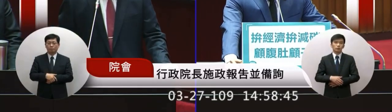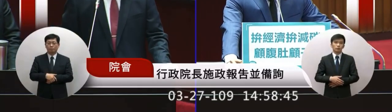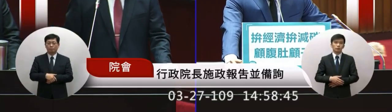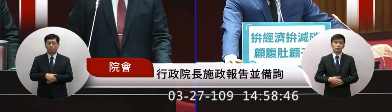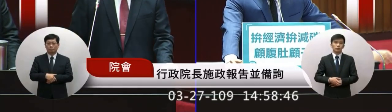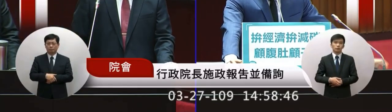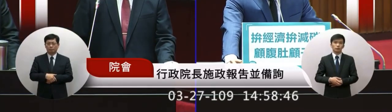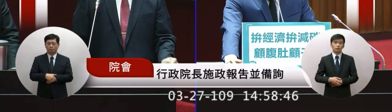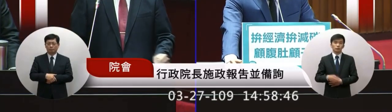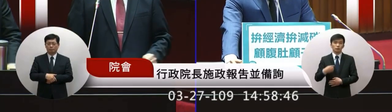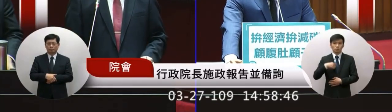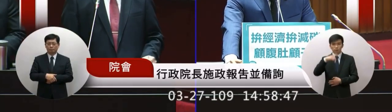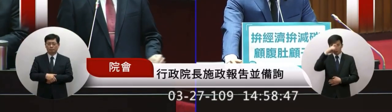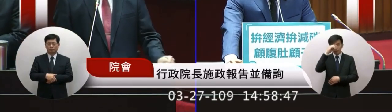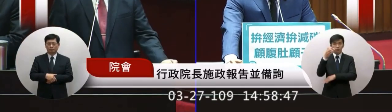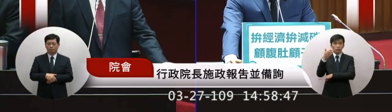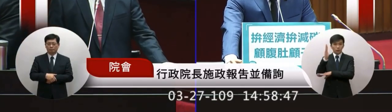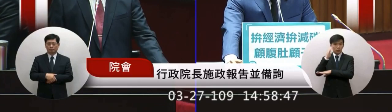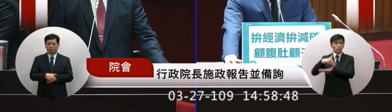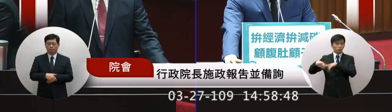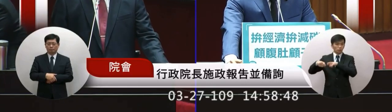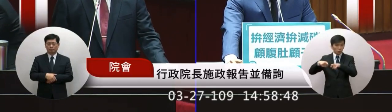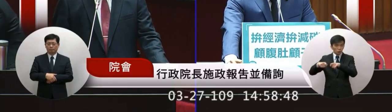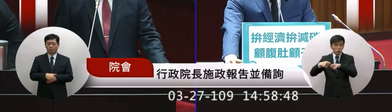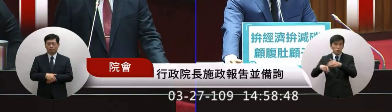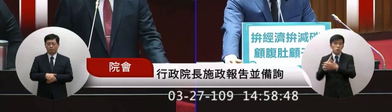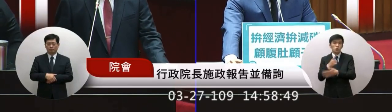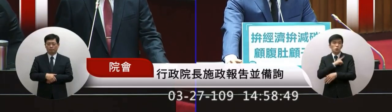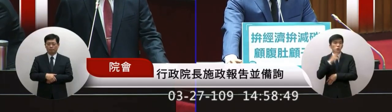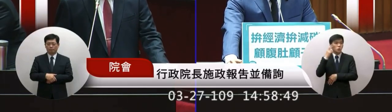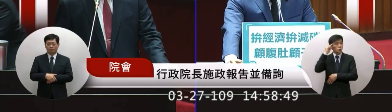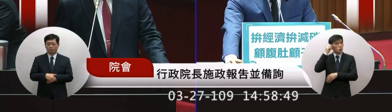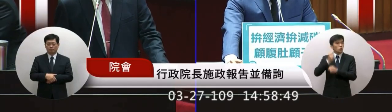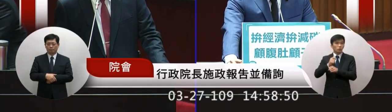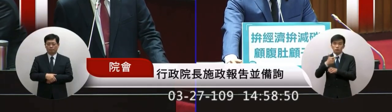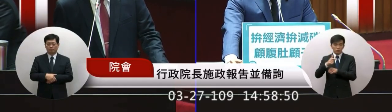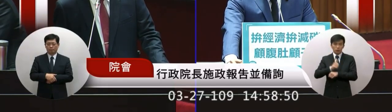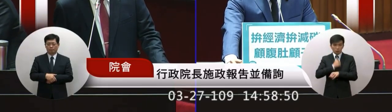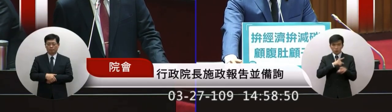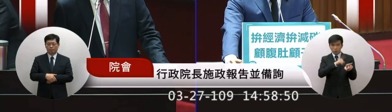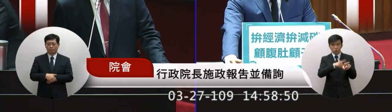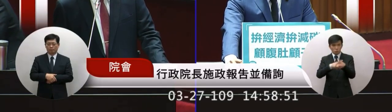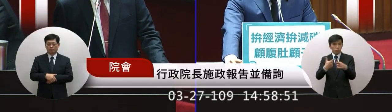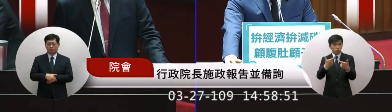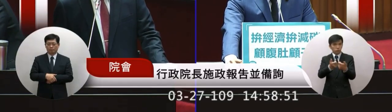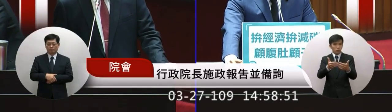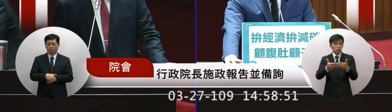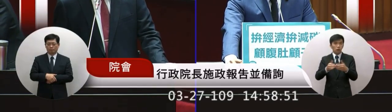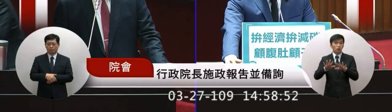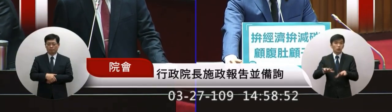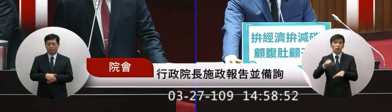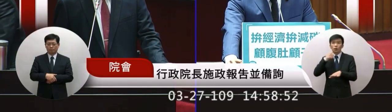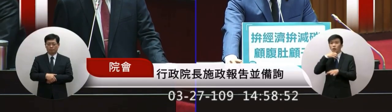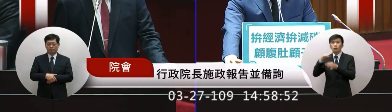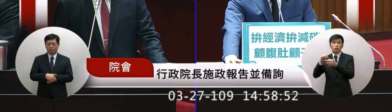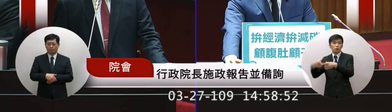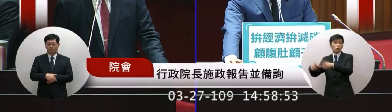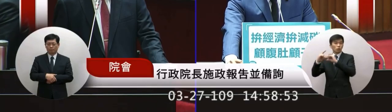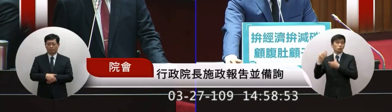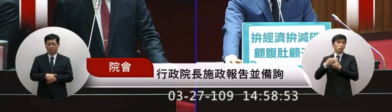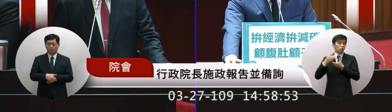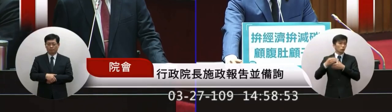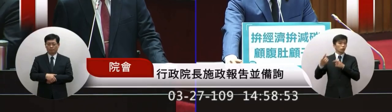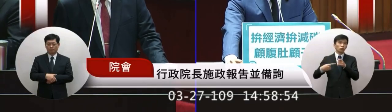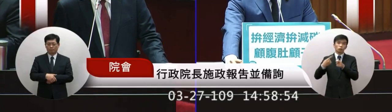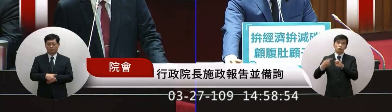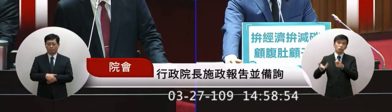下，因为我希望讲政府的施政吼，不能凭感觉，要实事求是。因为即马台商回台嘛，一年多啦吼，你号称有9000多亿，但